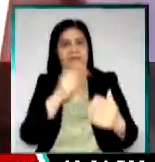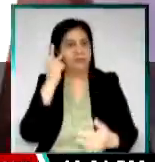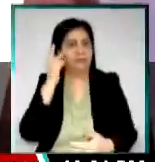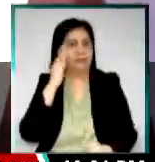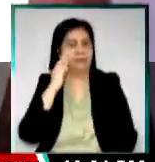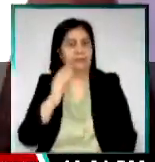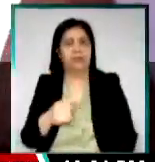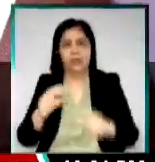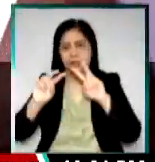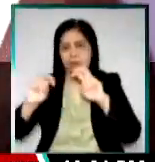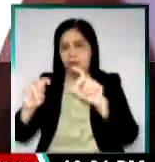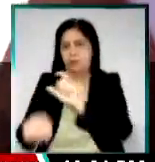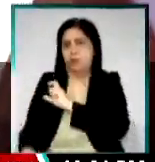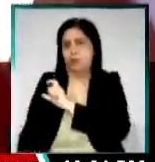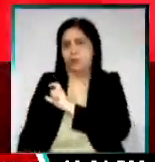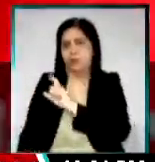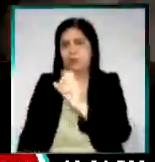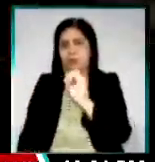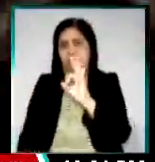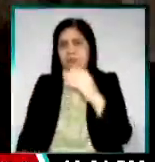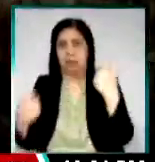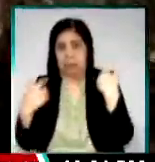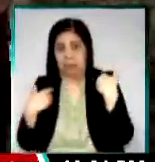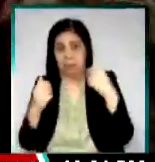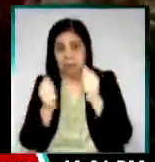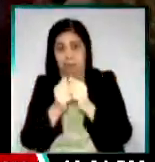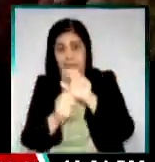ng mga pulis kung may mga kasabot siya.